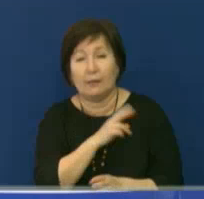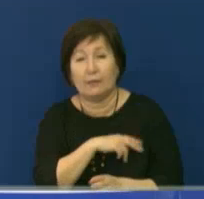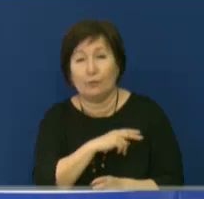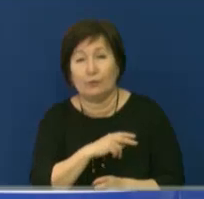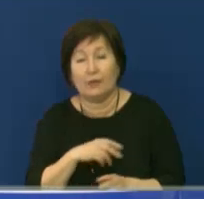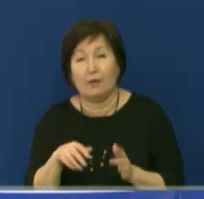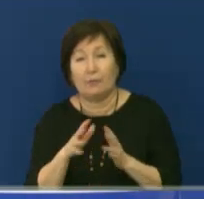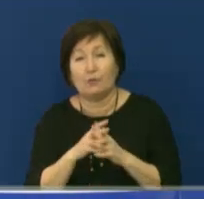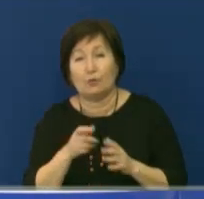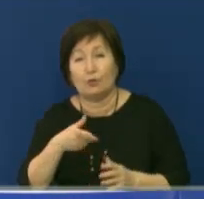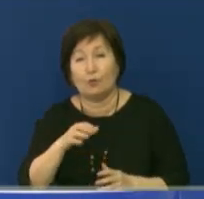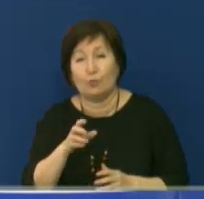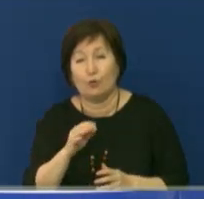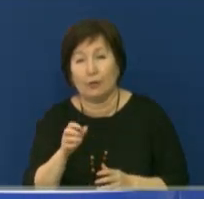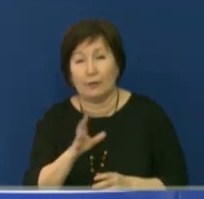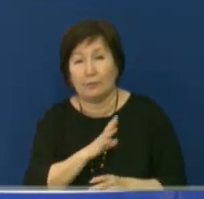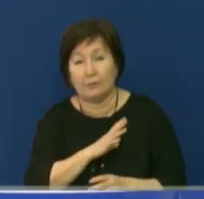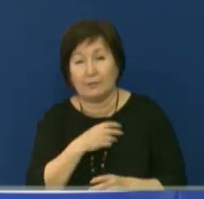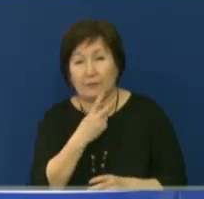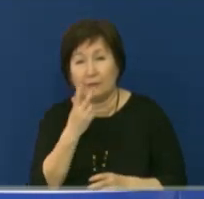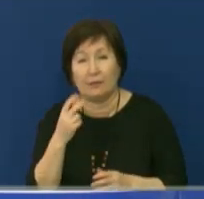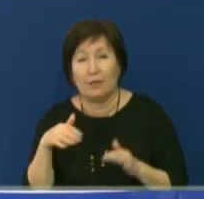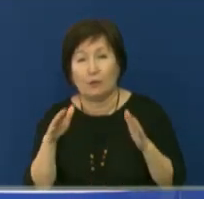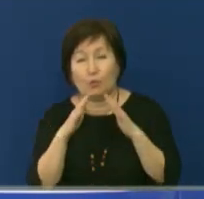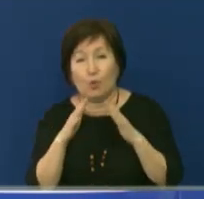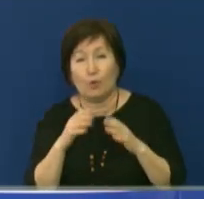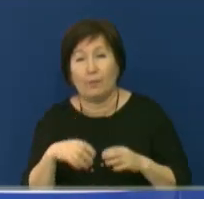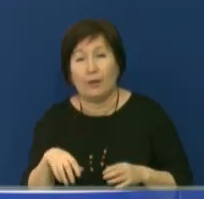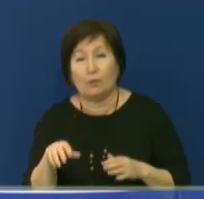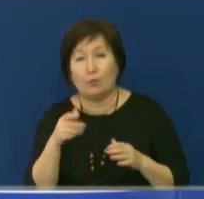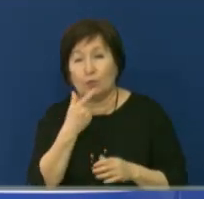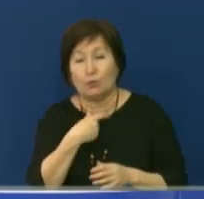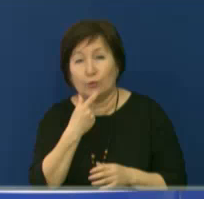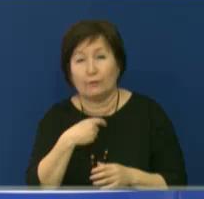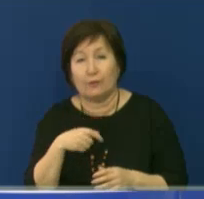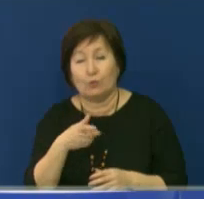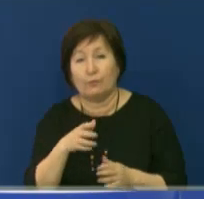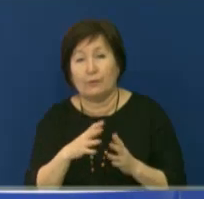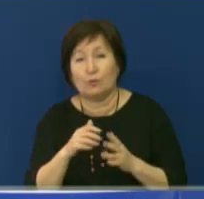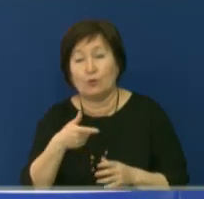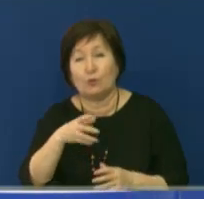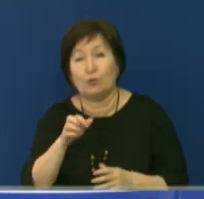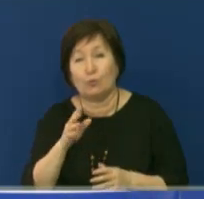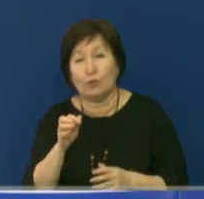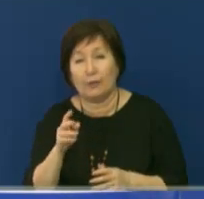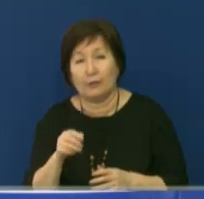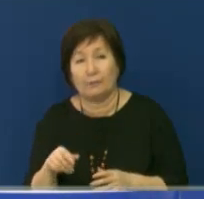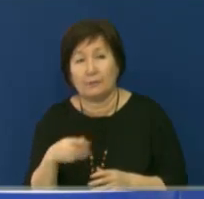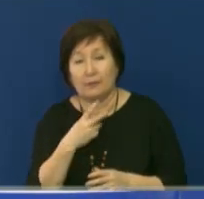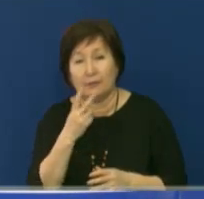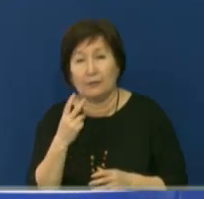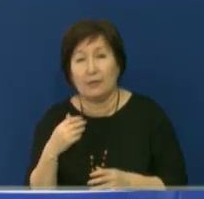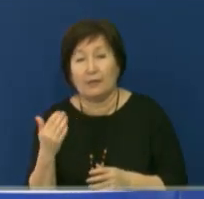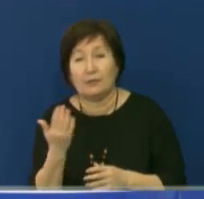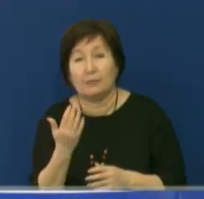Глубокое кентіндегі мәдениет үйіне барып, 300 орынға арналған көрермен залын көрді. Нысан заманауи жабдықтармен, кинотеатрлармен